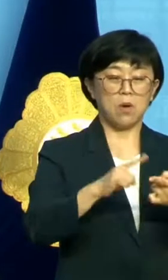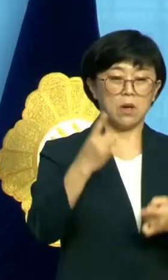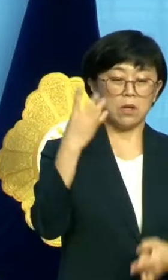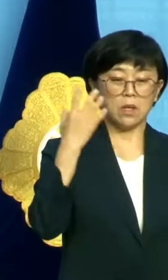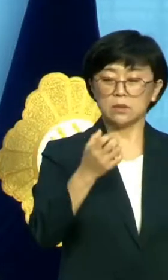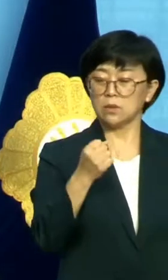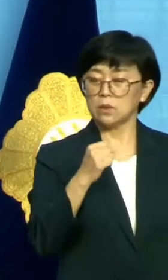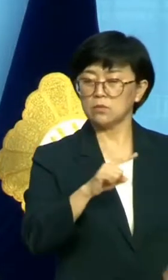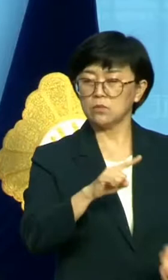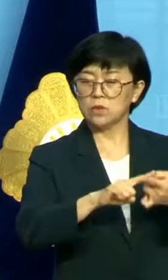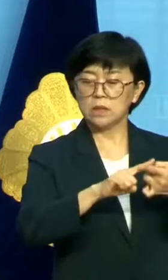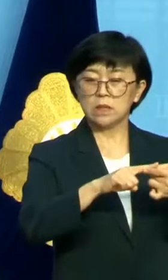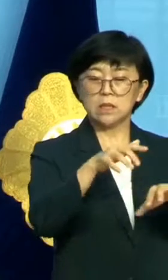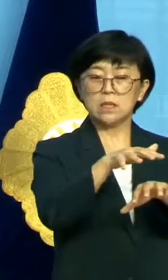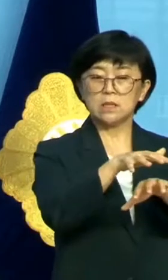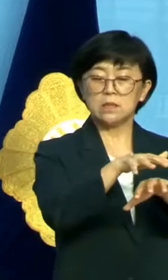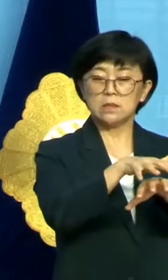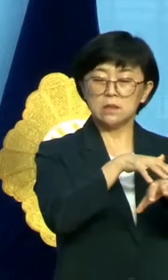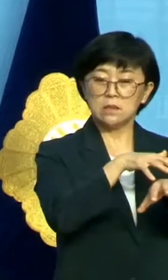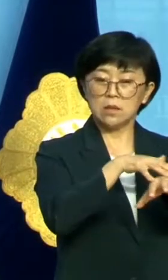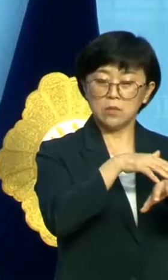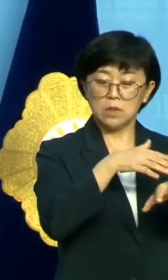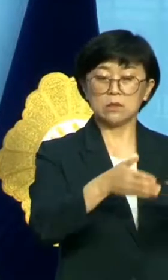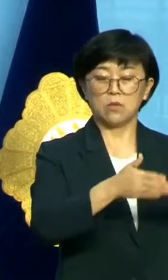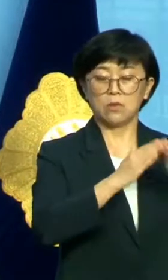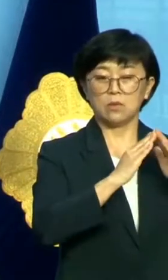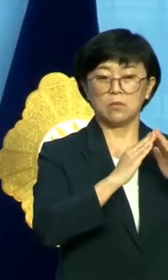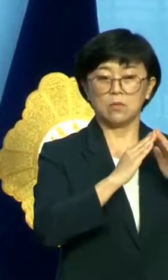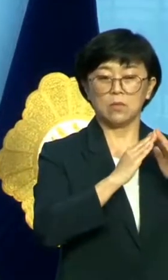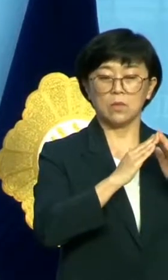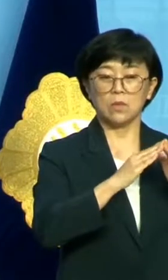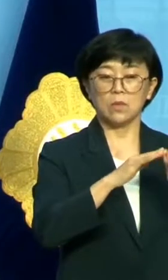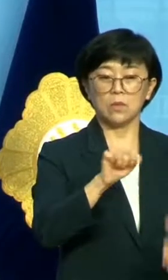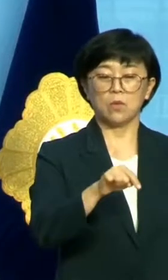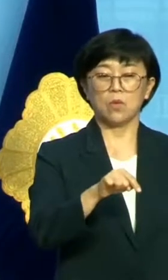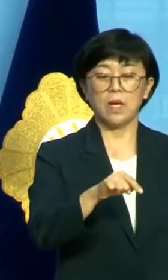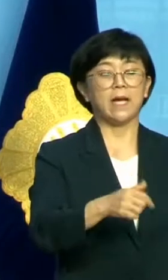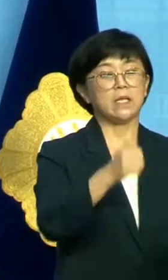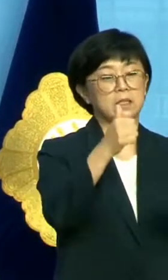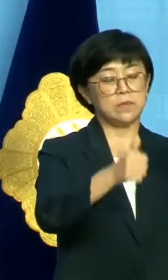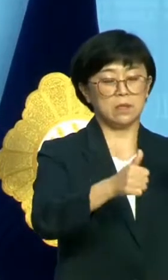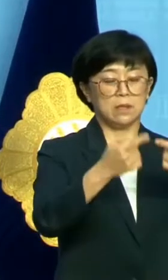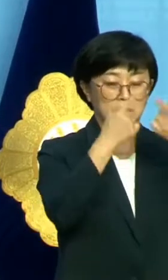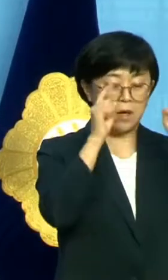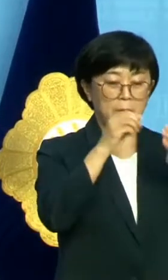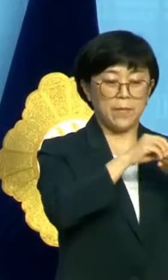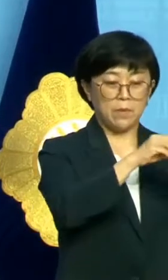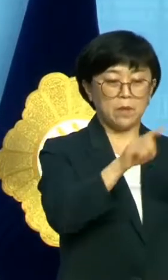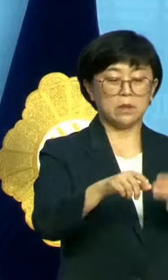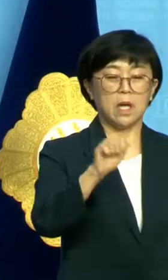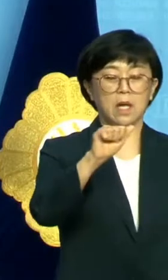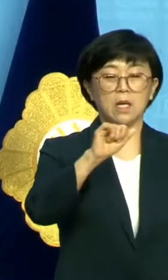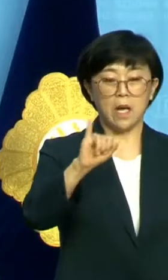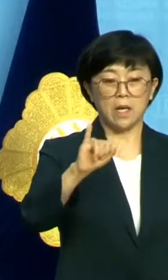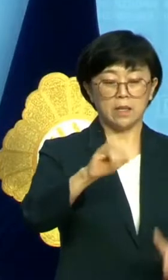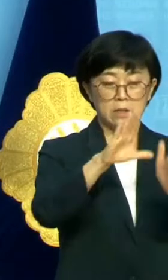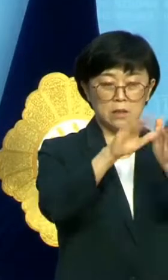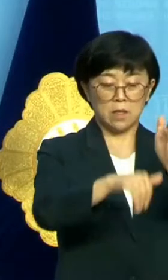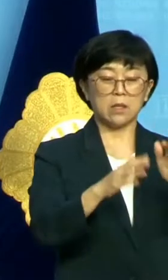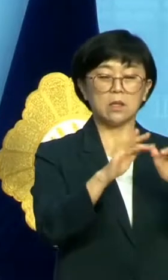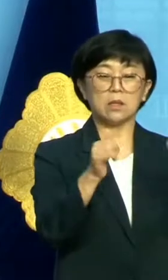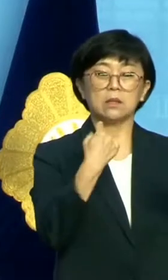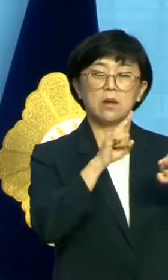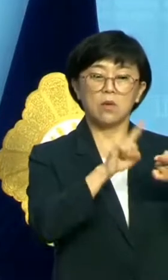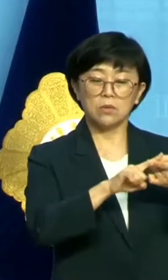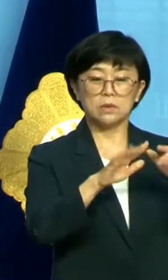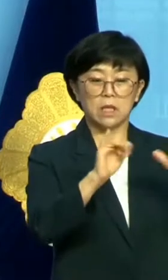교육 시스템을 극복하도록 하겠습니다. 그리고 교육이 입시 경쟁이 아닌 AI 시대에 필요한 인간다운